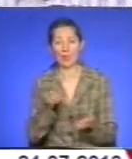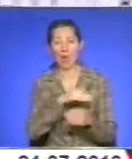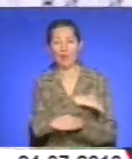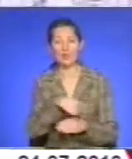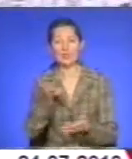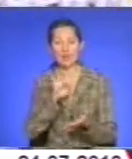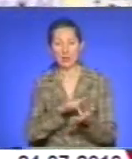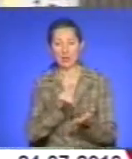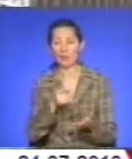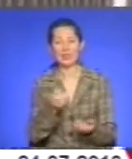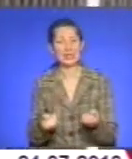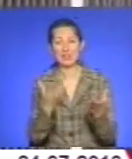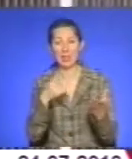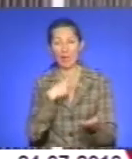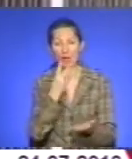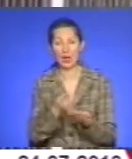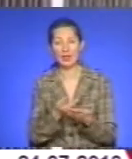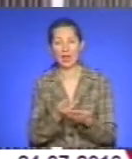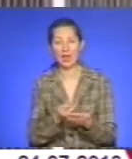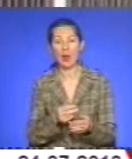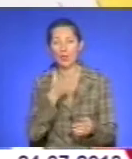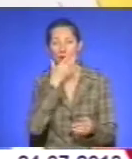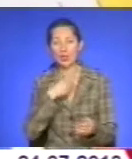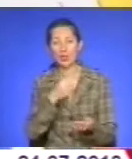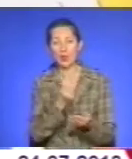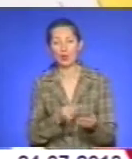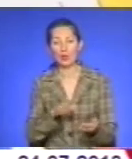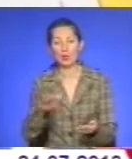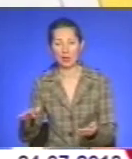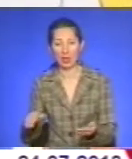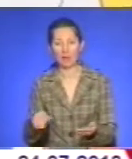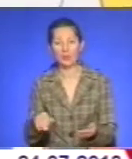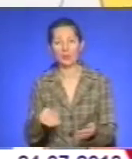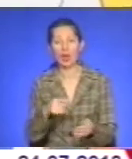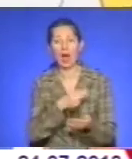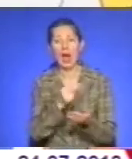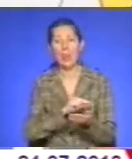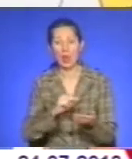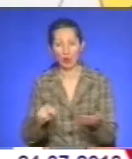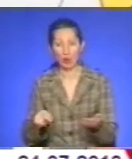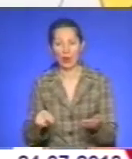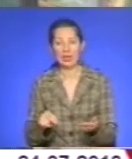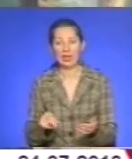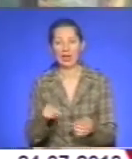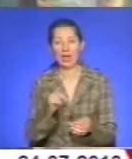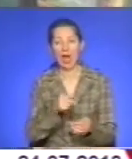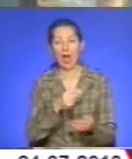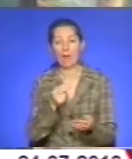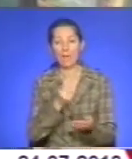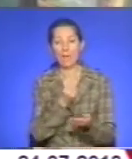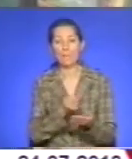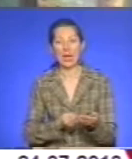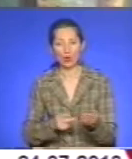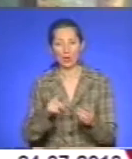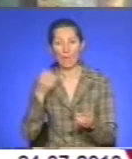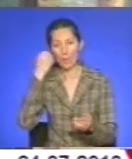На тролейбус нанесли фотокопії юних жителів Тернопільщини, переможців конкурсу «Податки очима дітей». На фасаді – малюнки